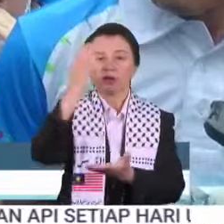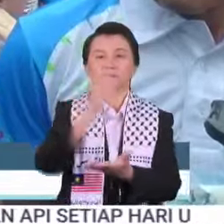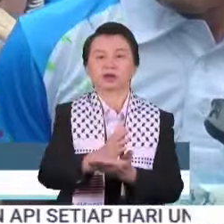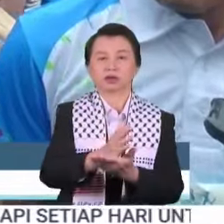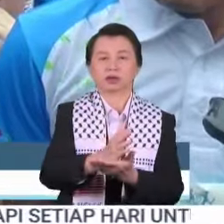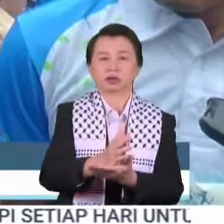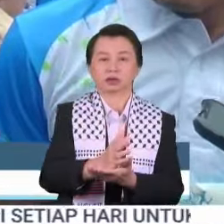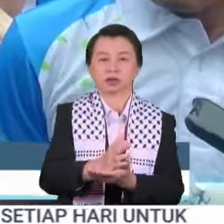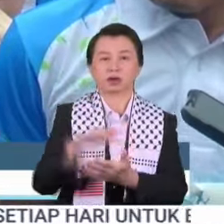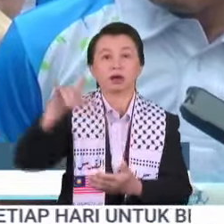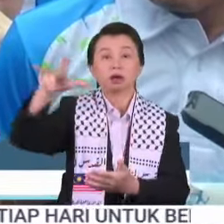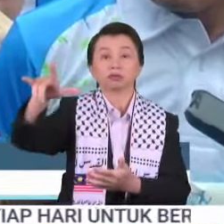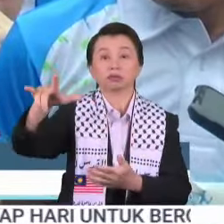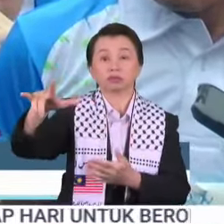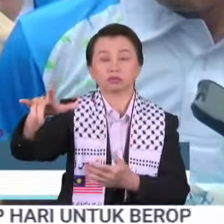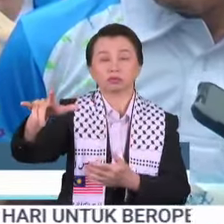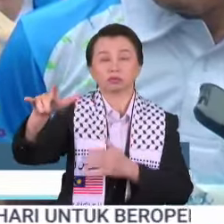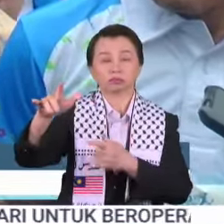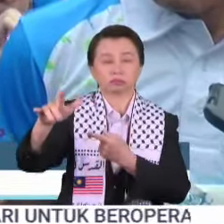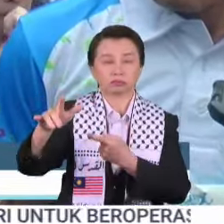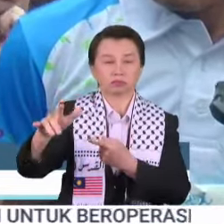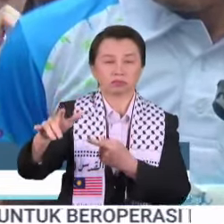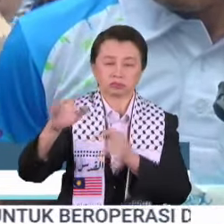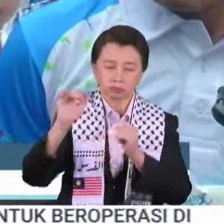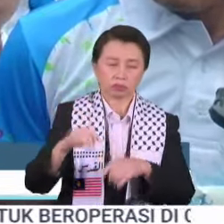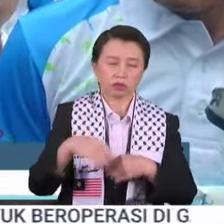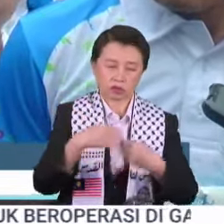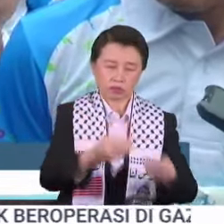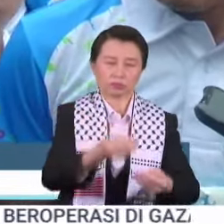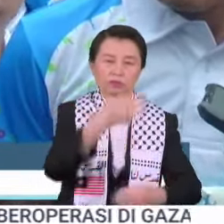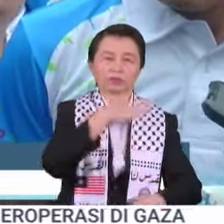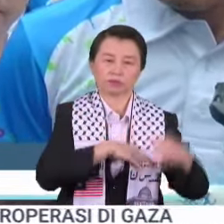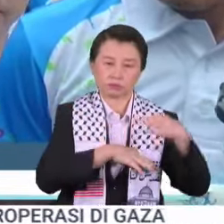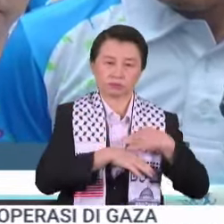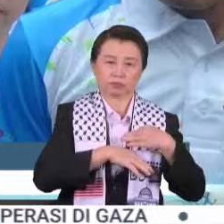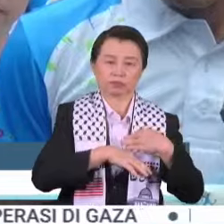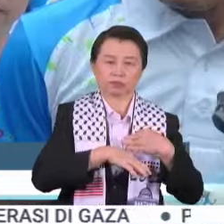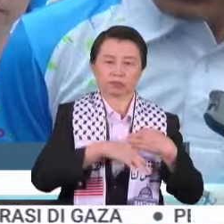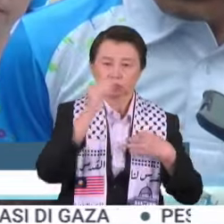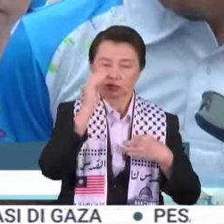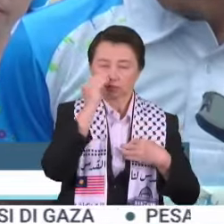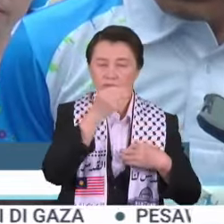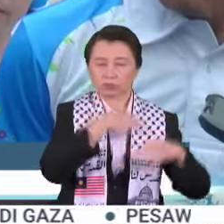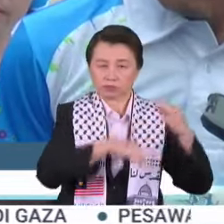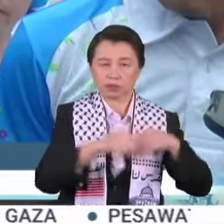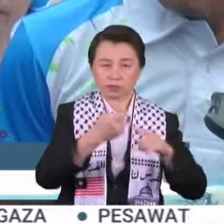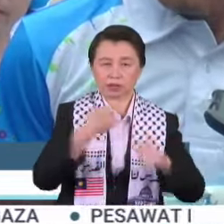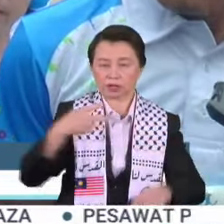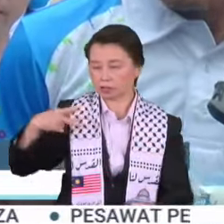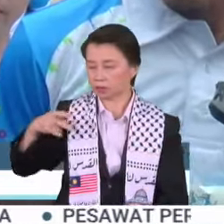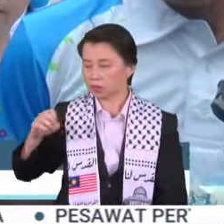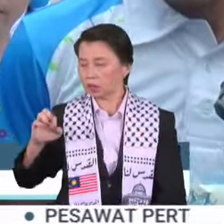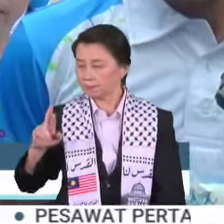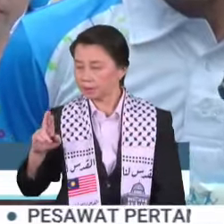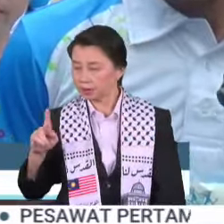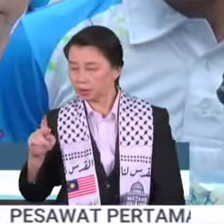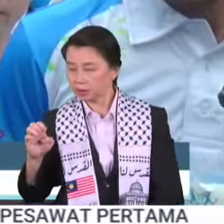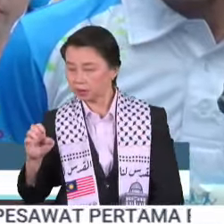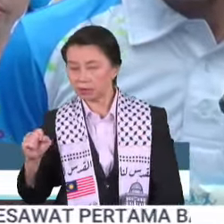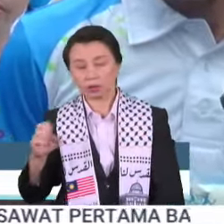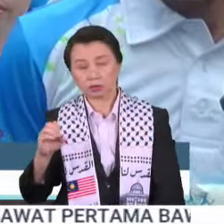diberhentikan, maka mereka boleh mendapat faedah daripada Perkeso. Dan untuk itu kita nak